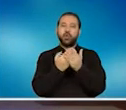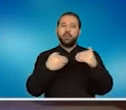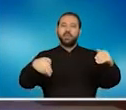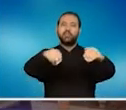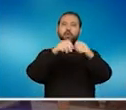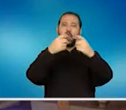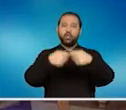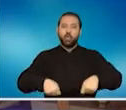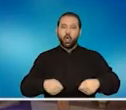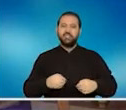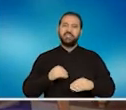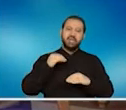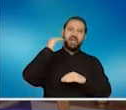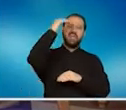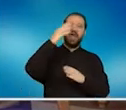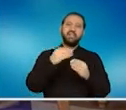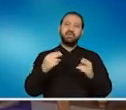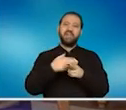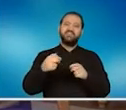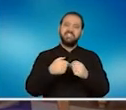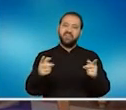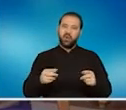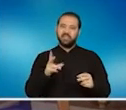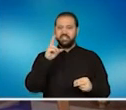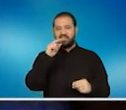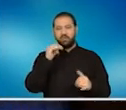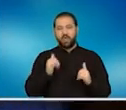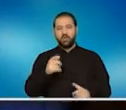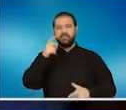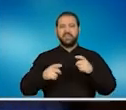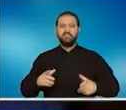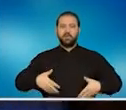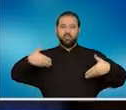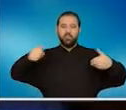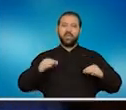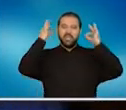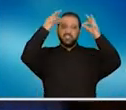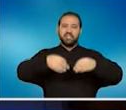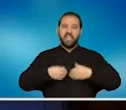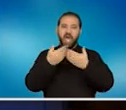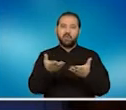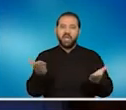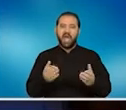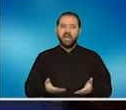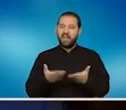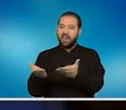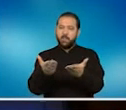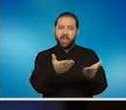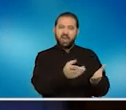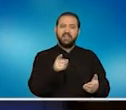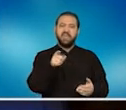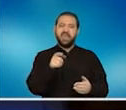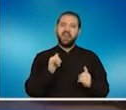noi toți. Înalt preasfinția voastră, să vorbim acum despre bucuriile și despre darurile pe care le împarte el